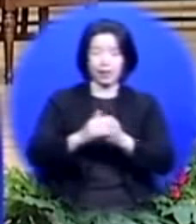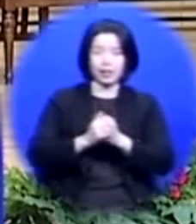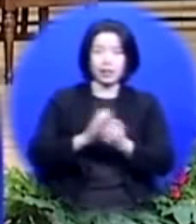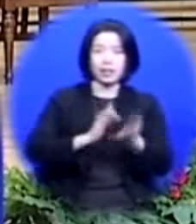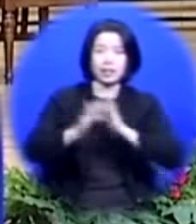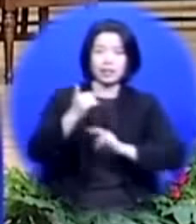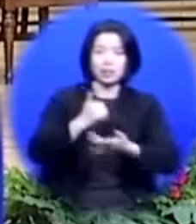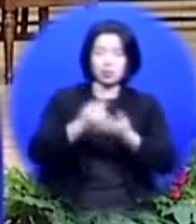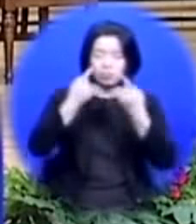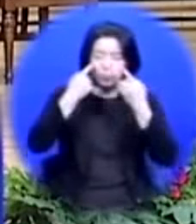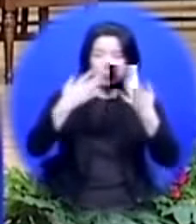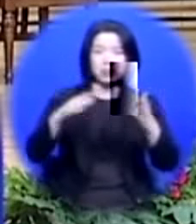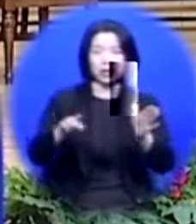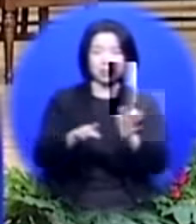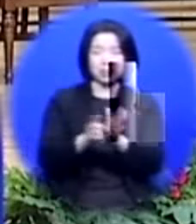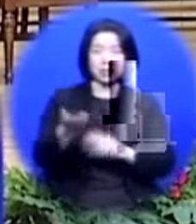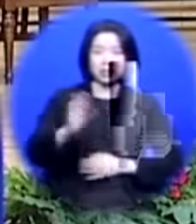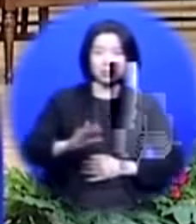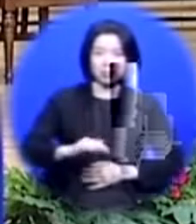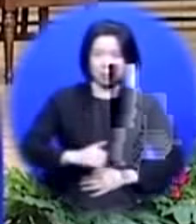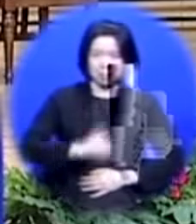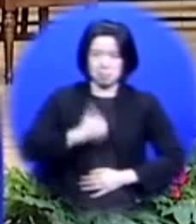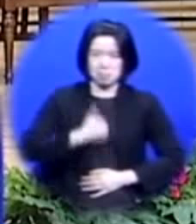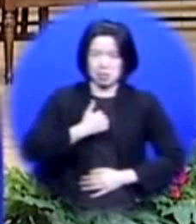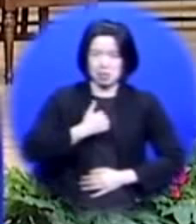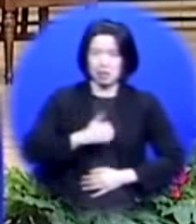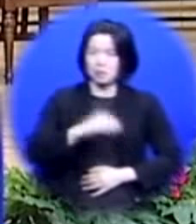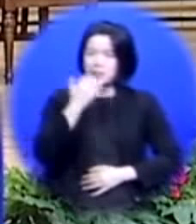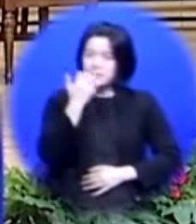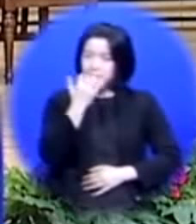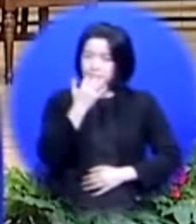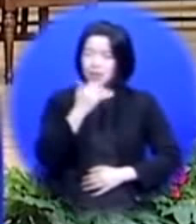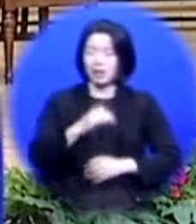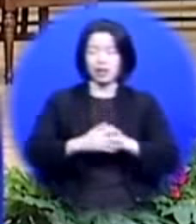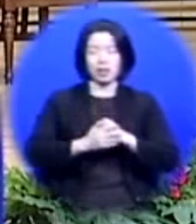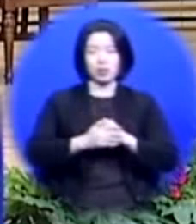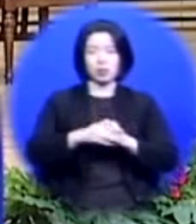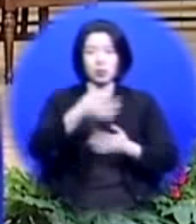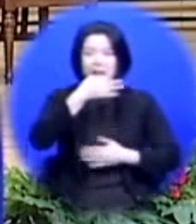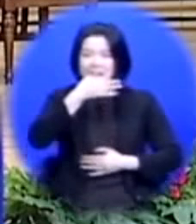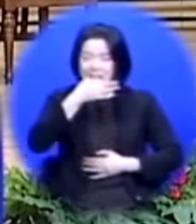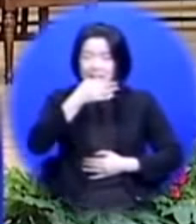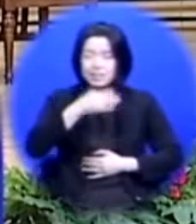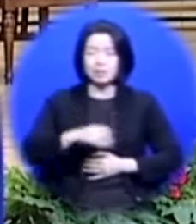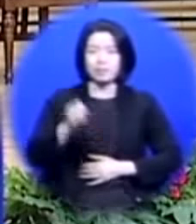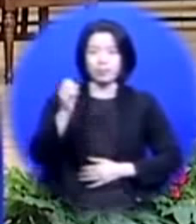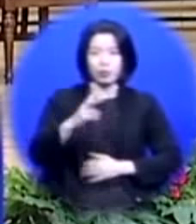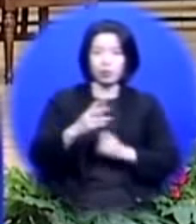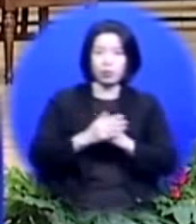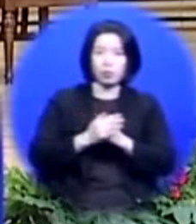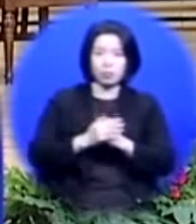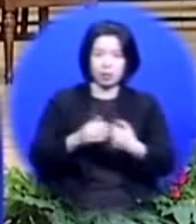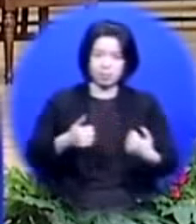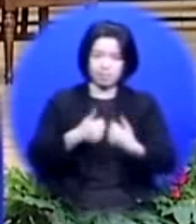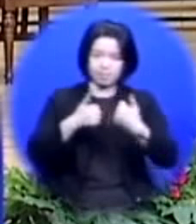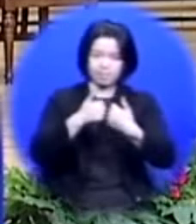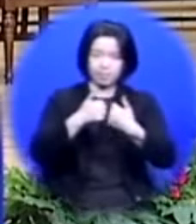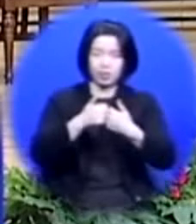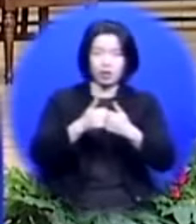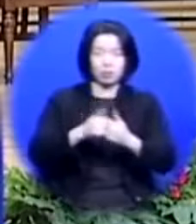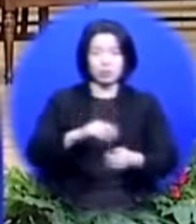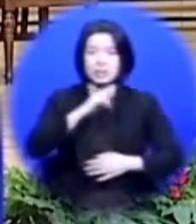믿었지만 기나 또는 정욕이나 또 음란함이 욕심이나 또는 분쟁이나시기